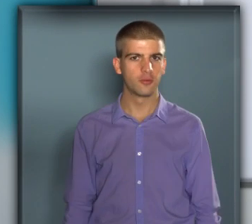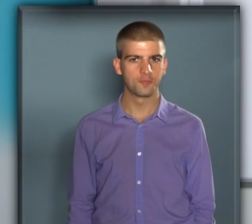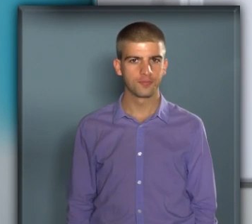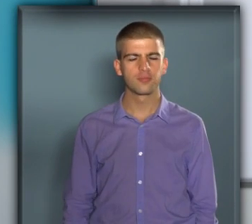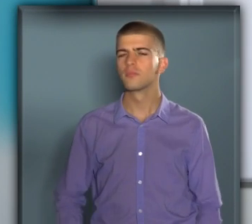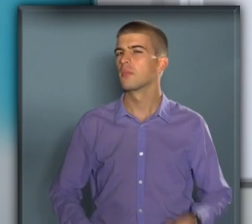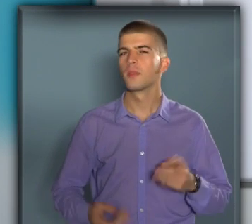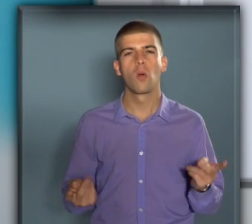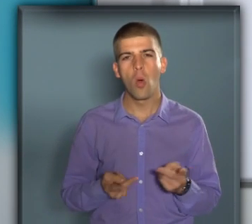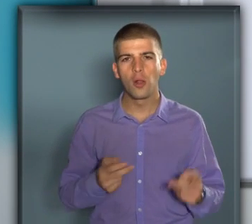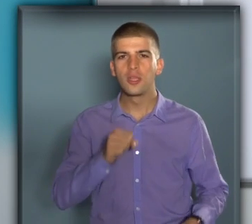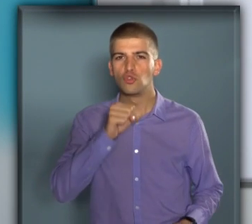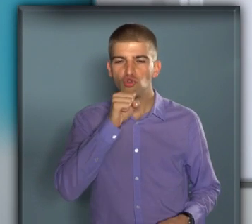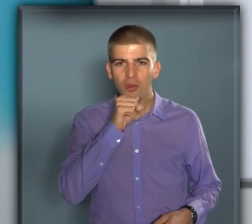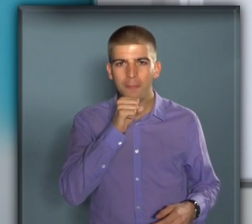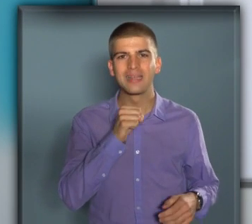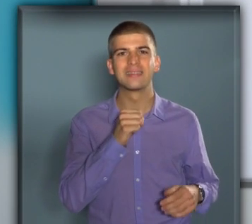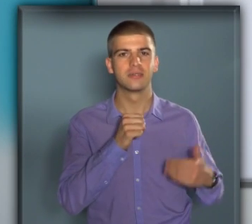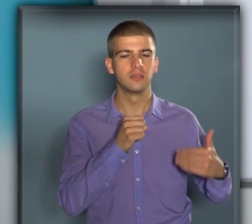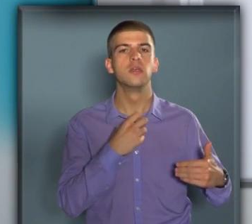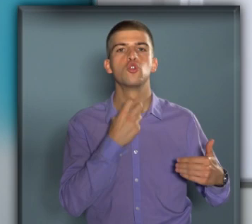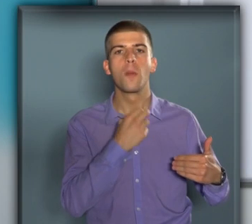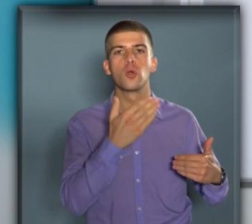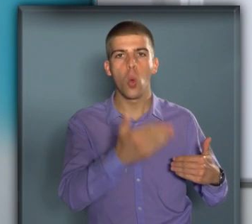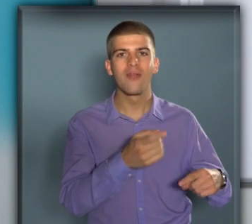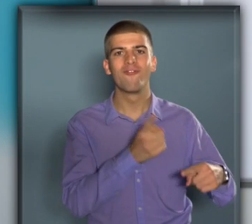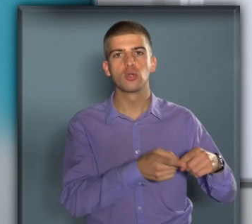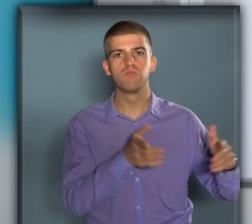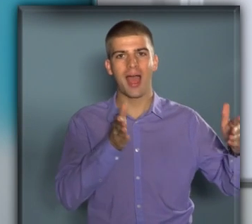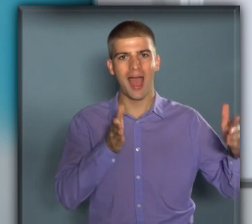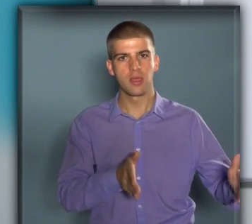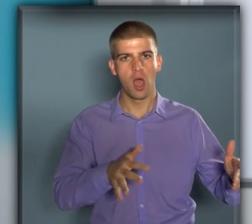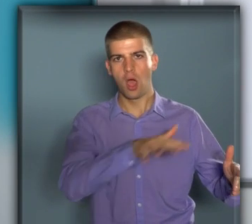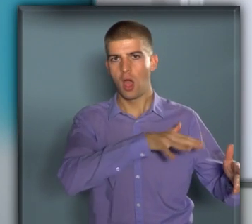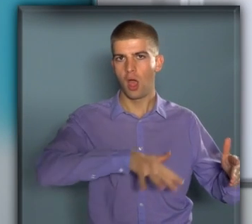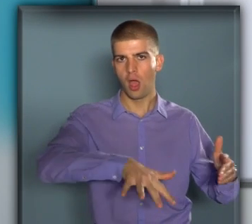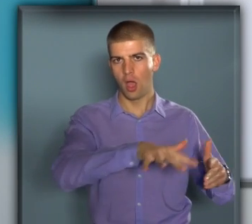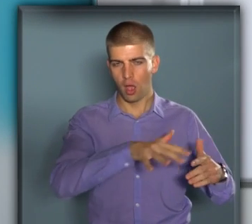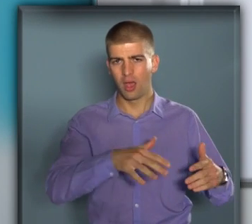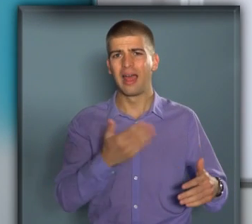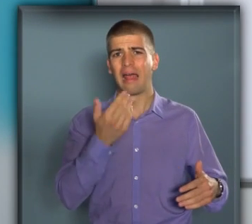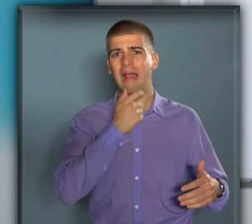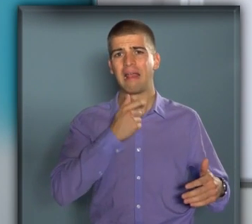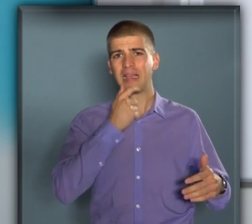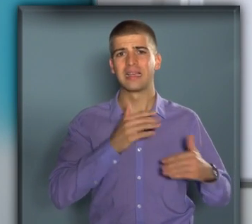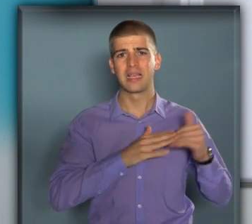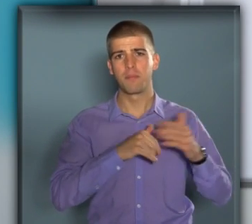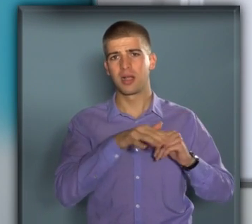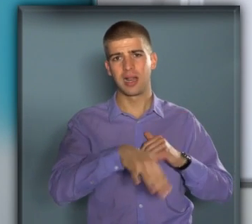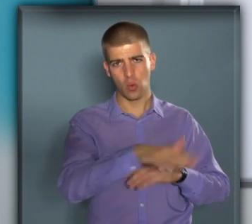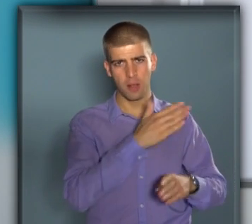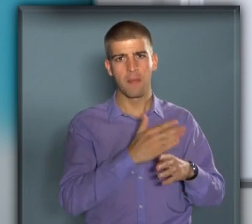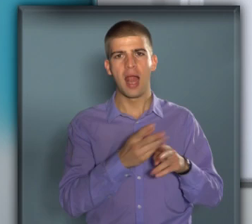a Sibrik-Gyömrői Vasgyár-Vaspálya utca térségben fog megvalósulni, ugye a parterületen